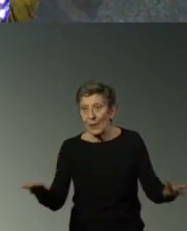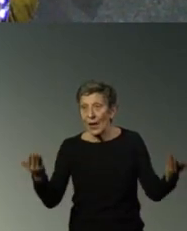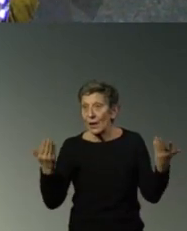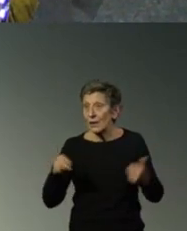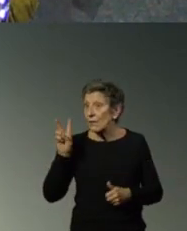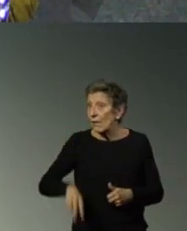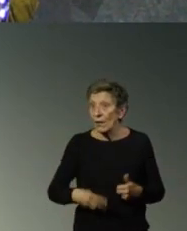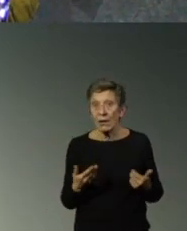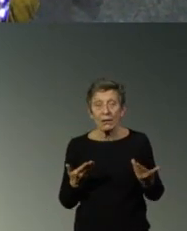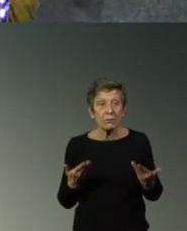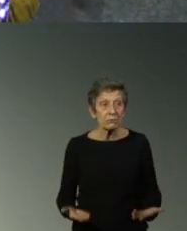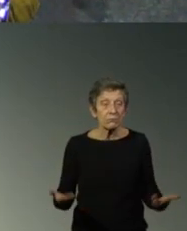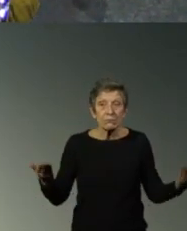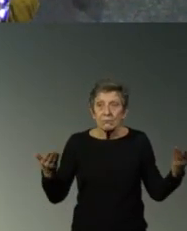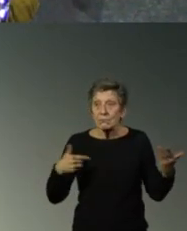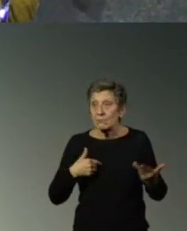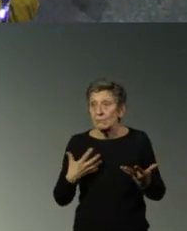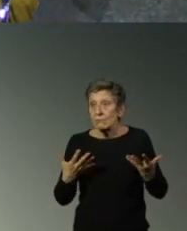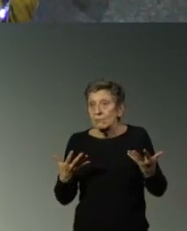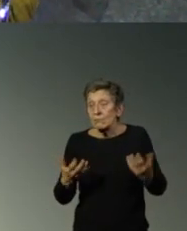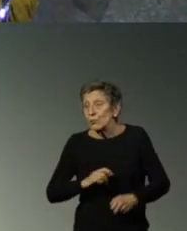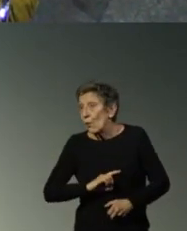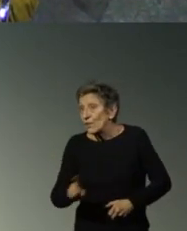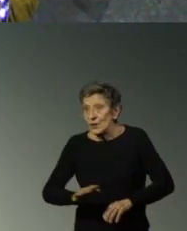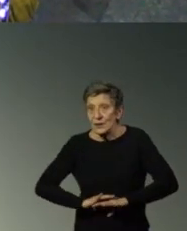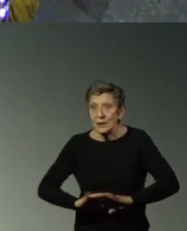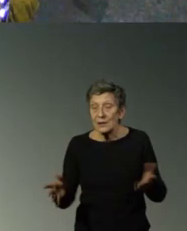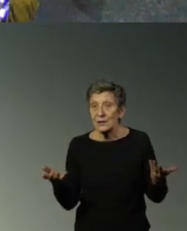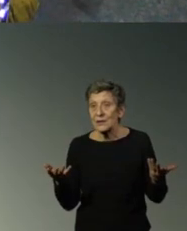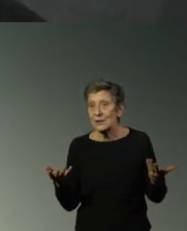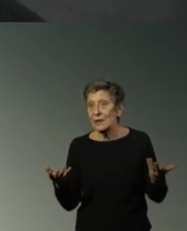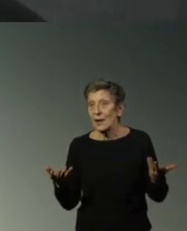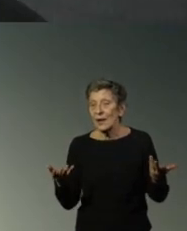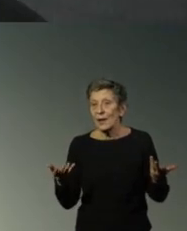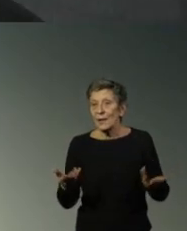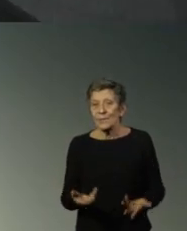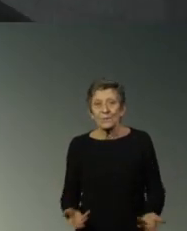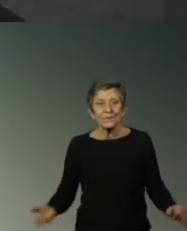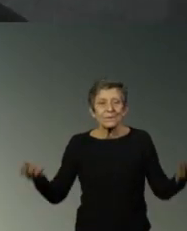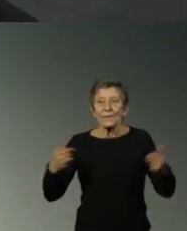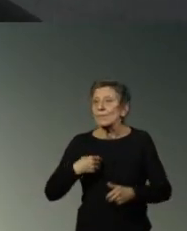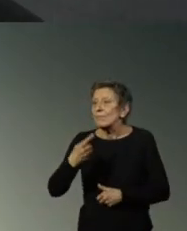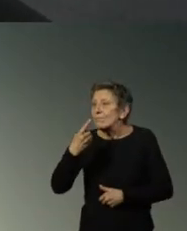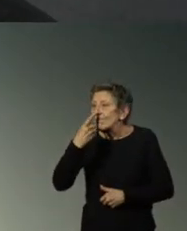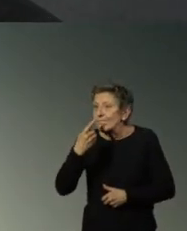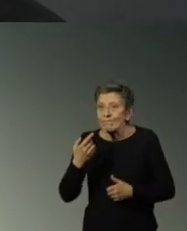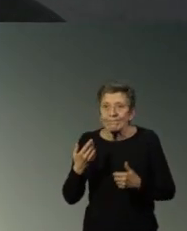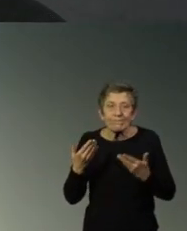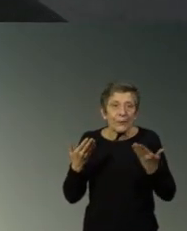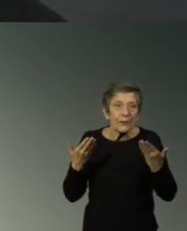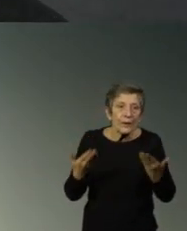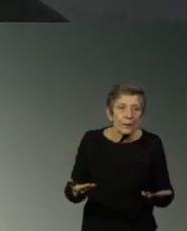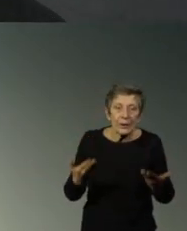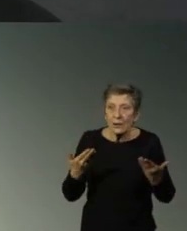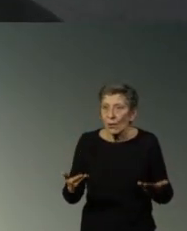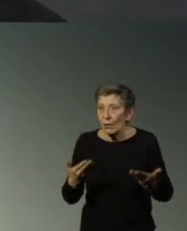plus tellement envie de dire, alors je sais que c'est peut-être difficile à percevoir, mais j'ai vraiment plus tellement envie, je trouve que ce n'est plus pertinent de dire il faut qu'on